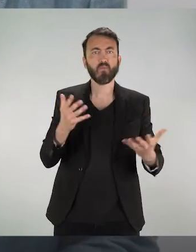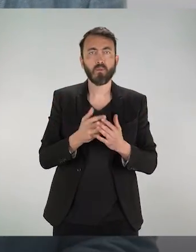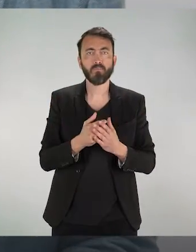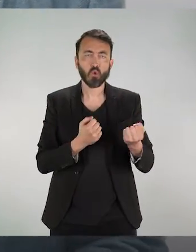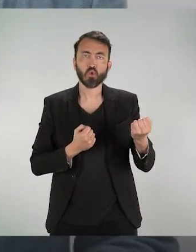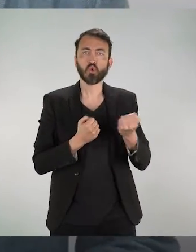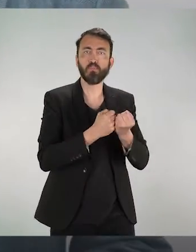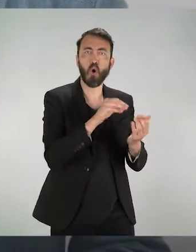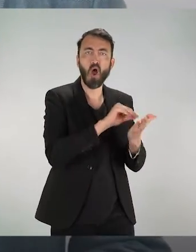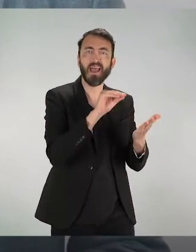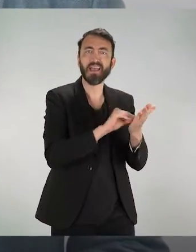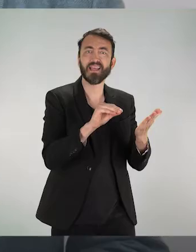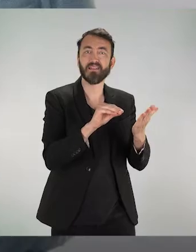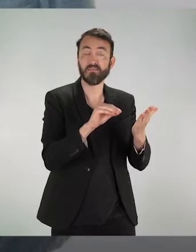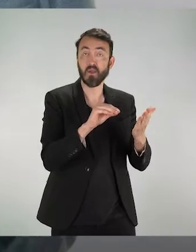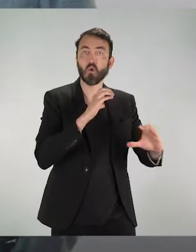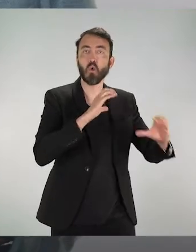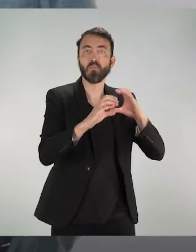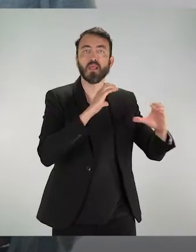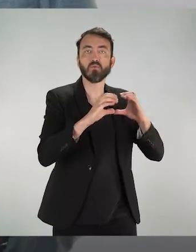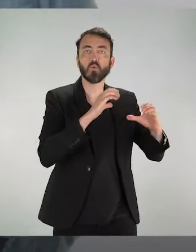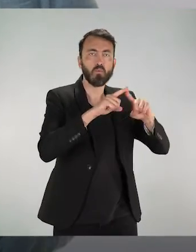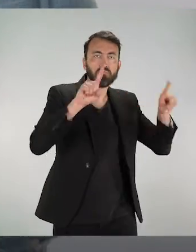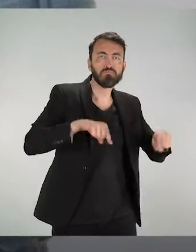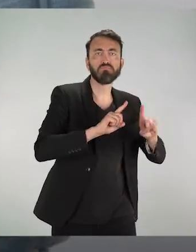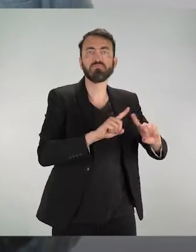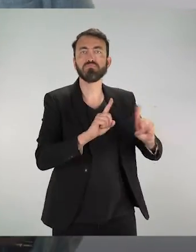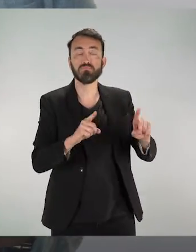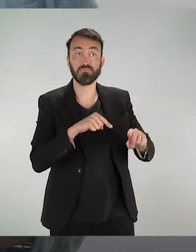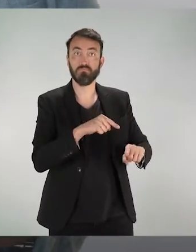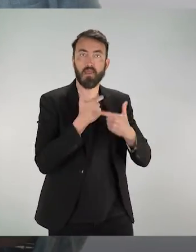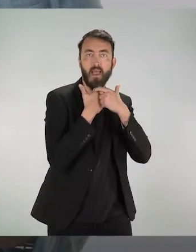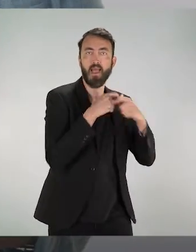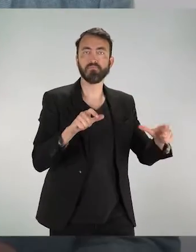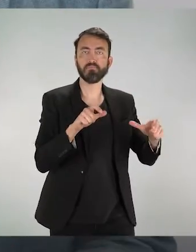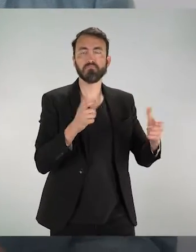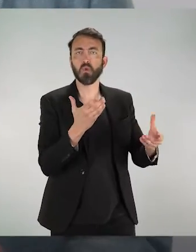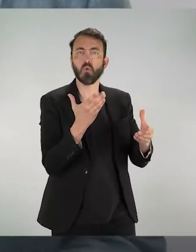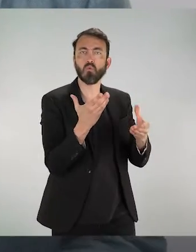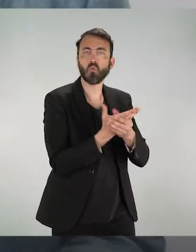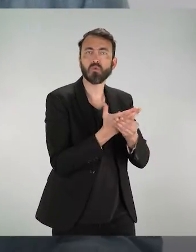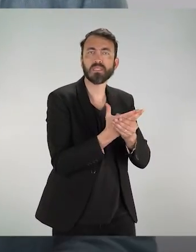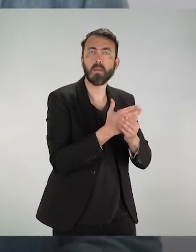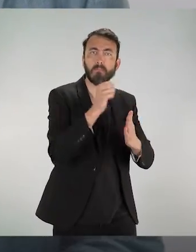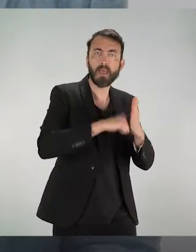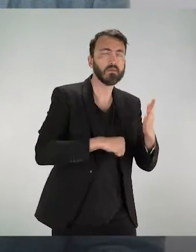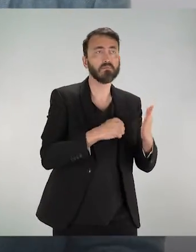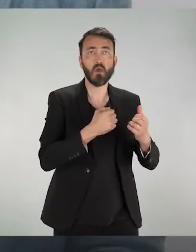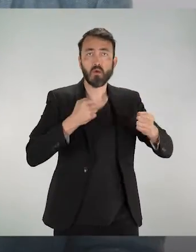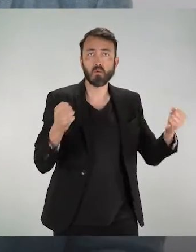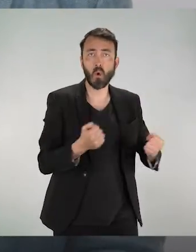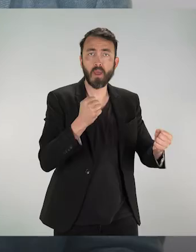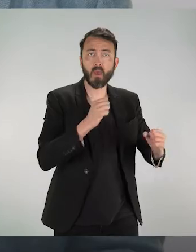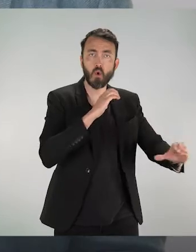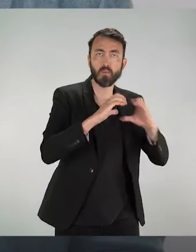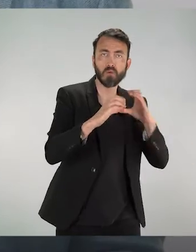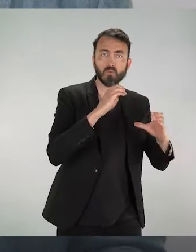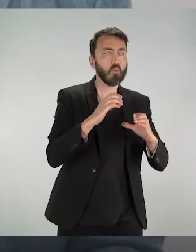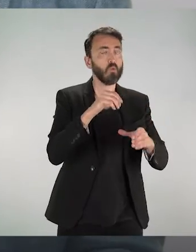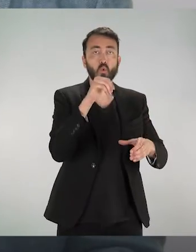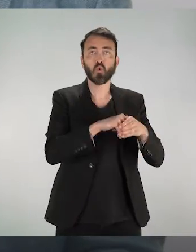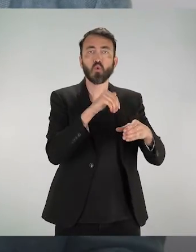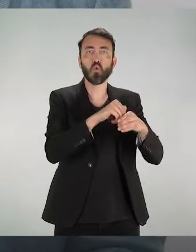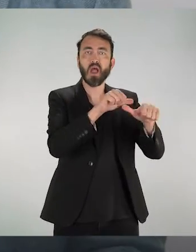supports écrits de communication, dossiers de presse, campagnes de communication ou contenus diffusés sur les réseaux sociaux et les